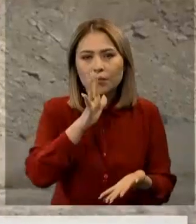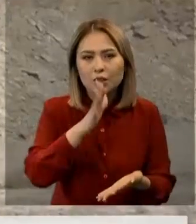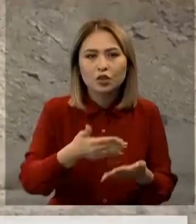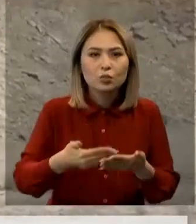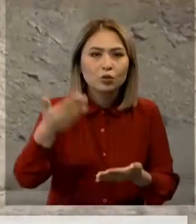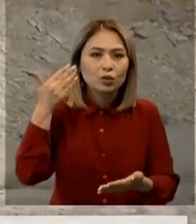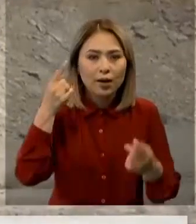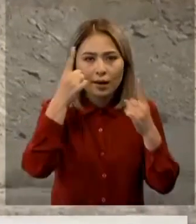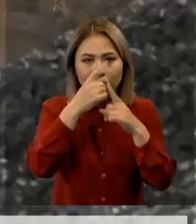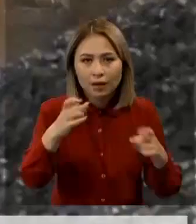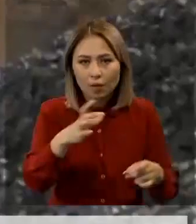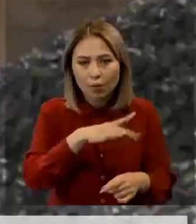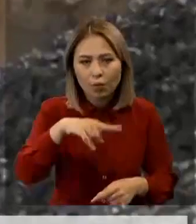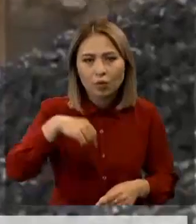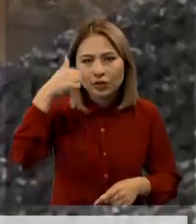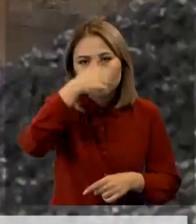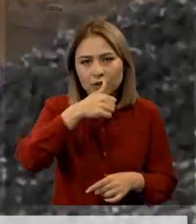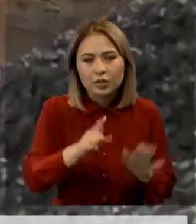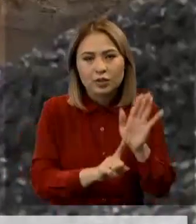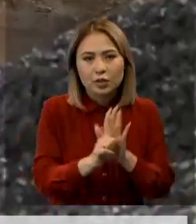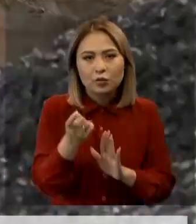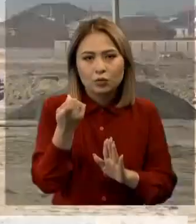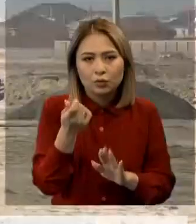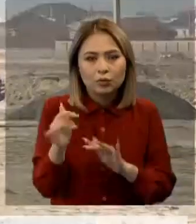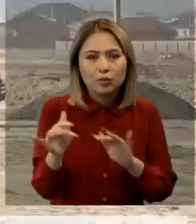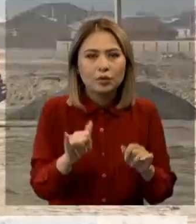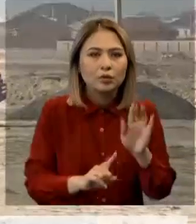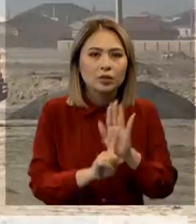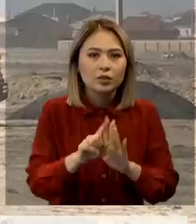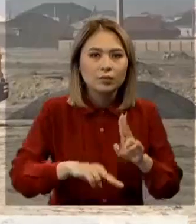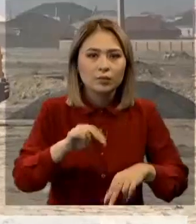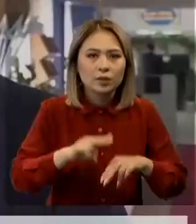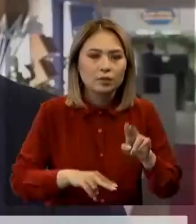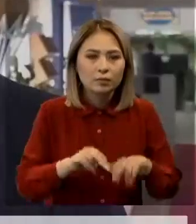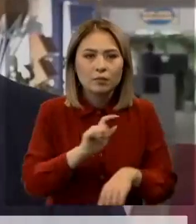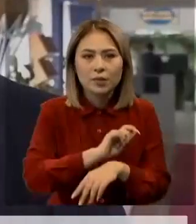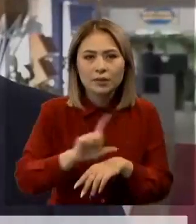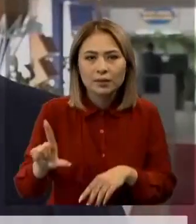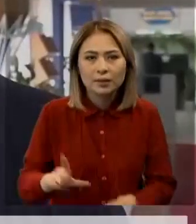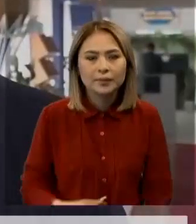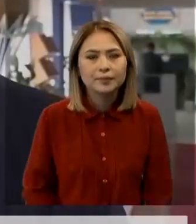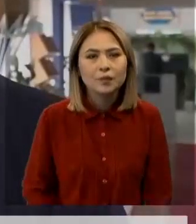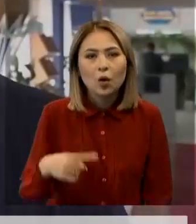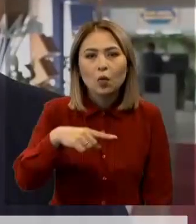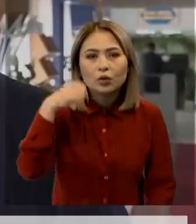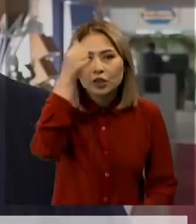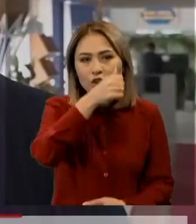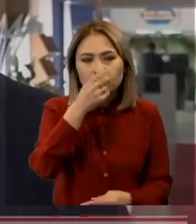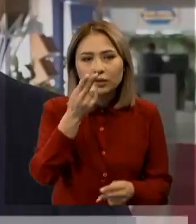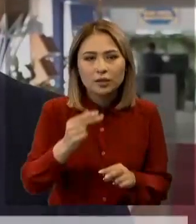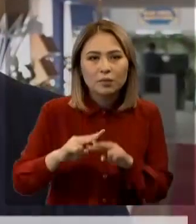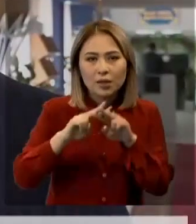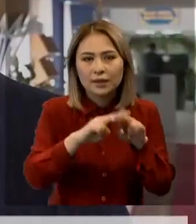айтылған болатын. Тек биыл ғана сең қозғалып, 150 орындық аурухананың құрылыс жұмысы басталды. Биылға бөлінген қаржы 2 миллиард теңге.